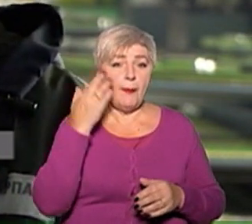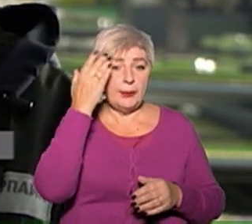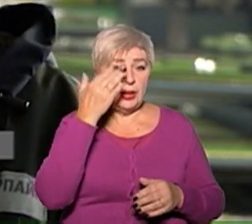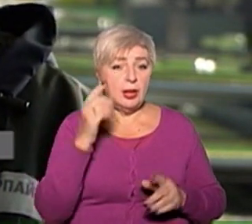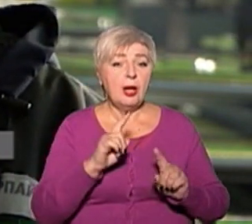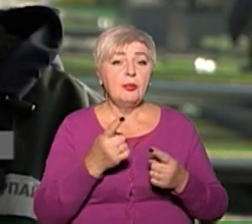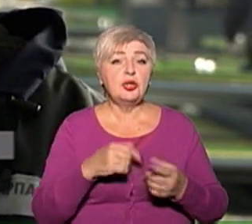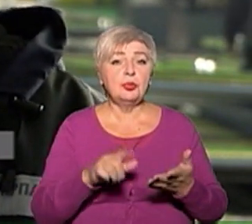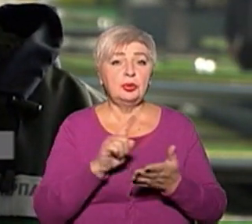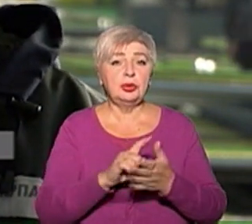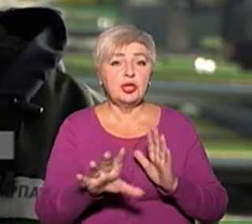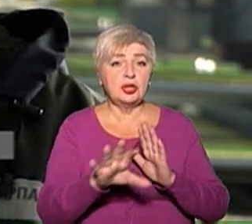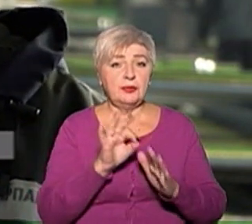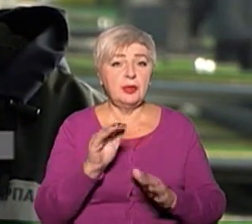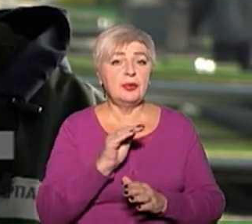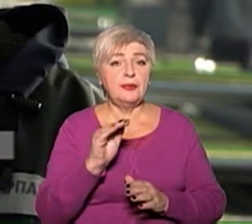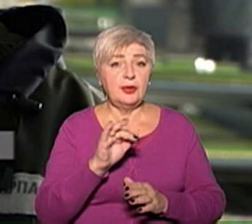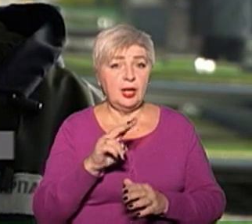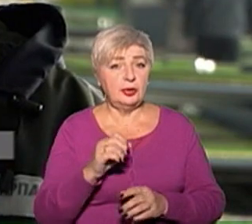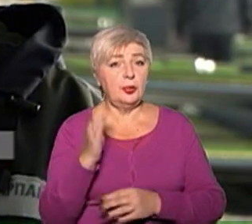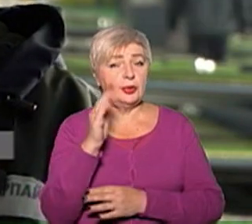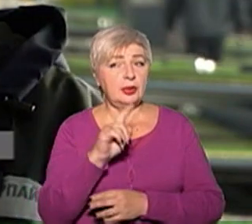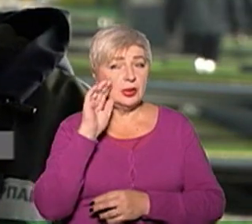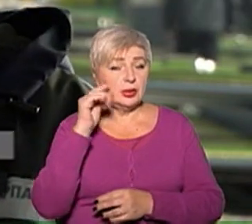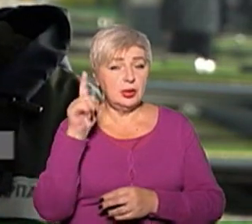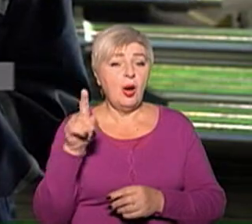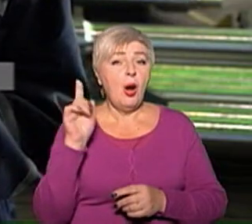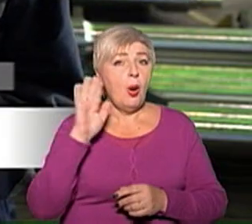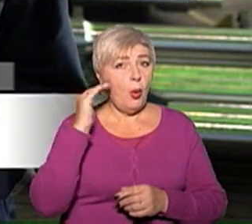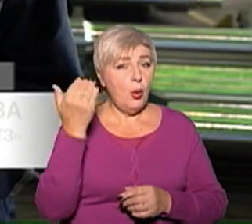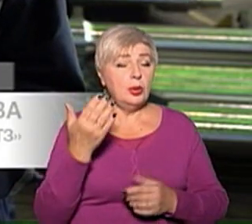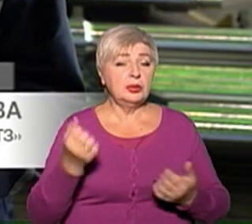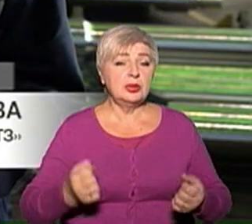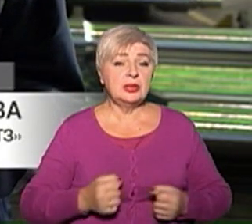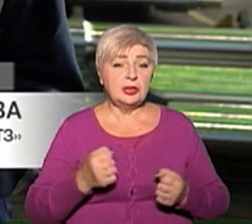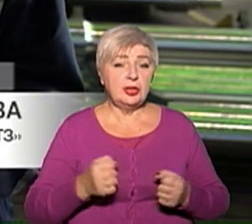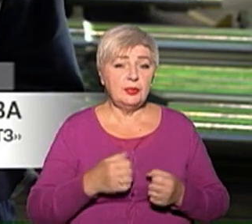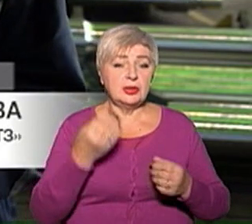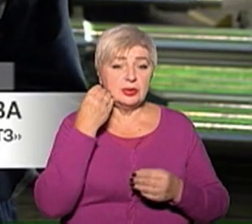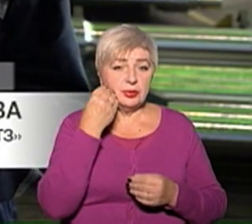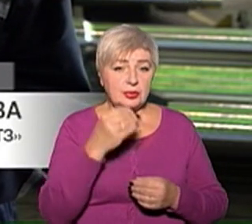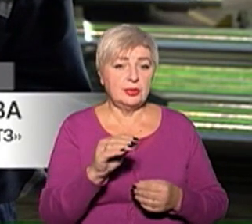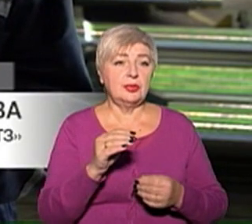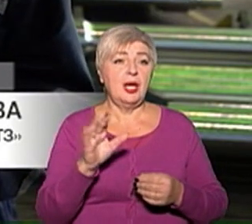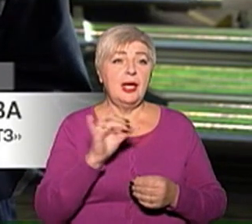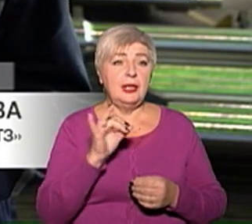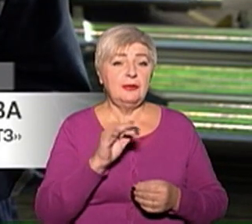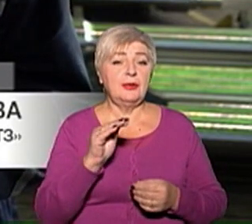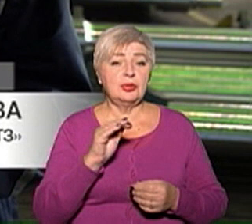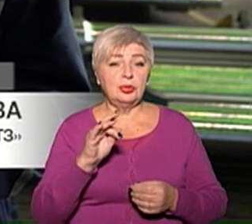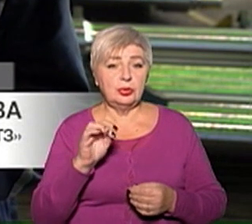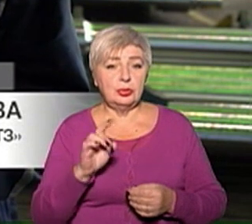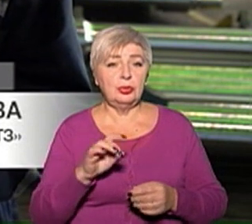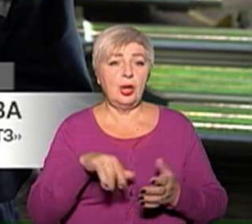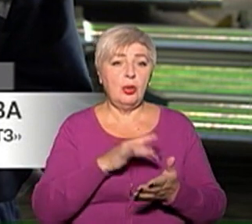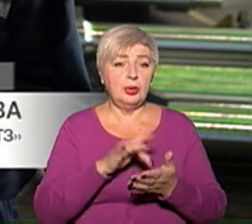выбрать Филатова, проголосовать за него. Он стремится к улучшению инфраструктуры города,